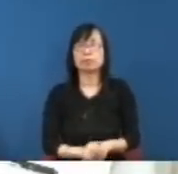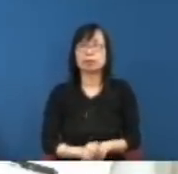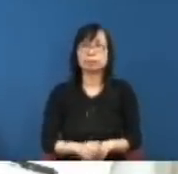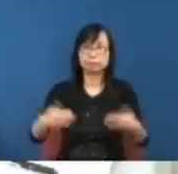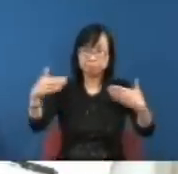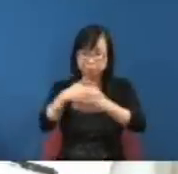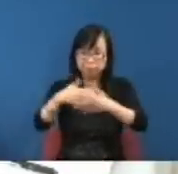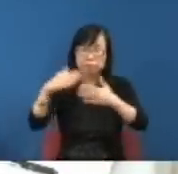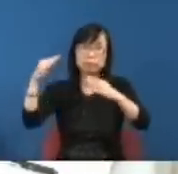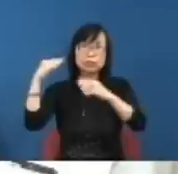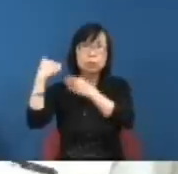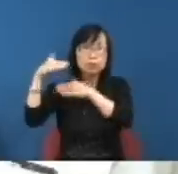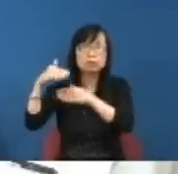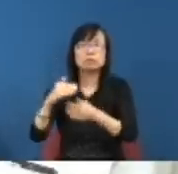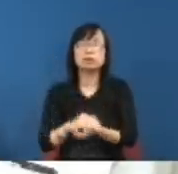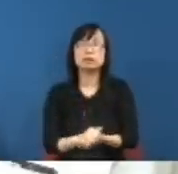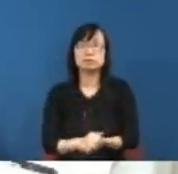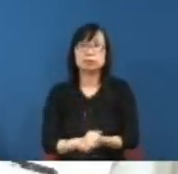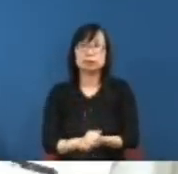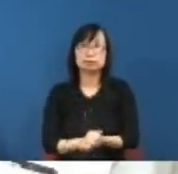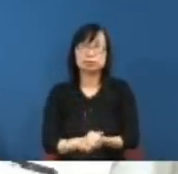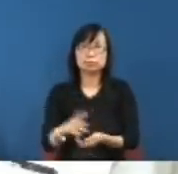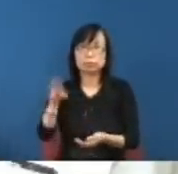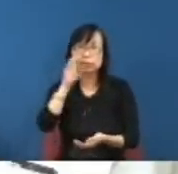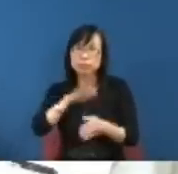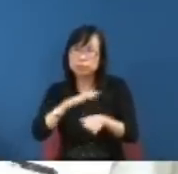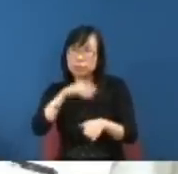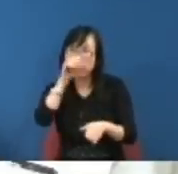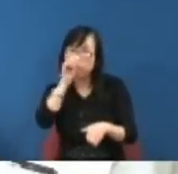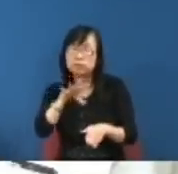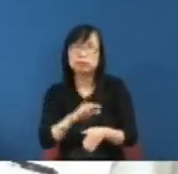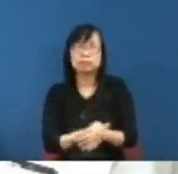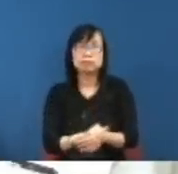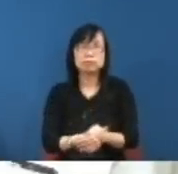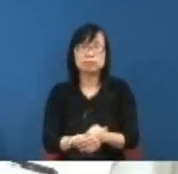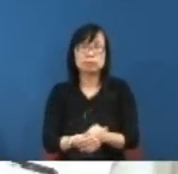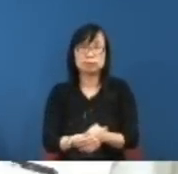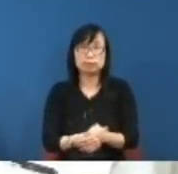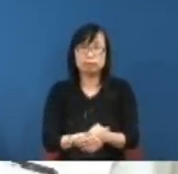交通運輸嘅革新啊，伴隨埋我正話講嗰個所謂